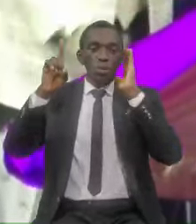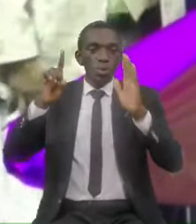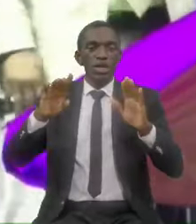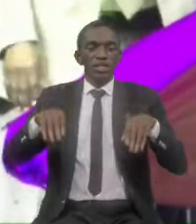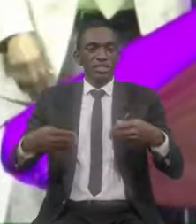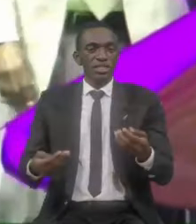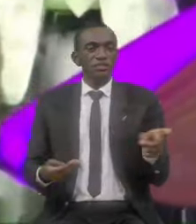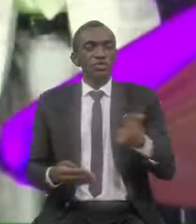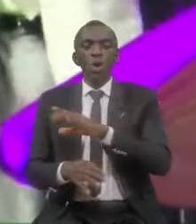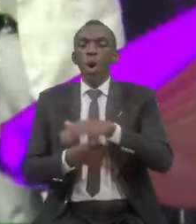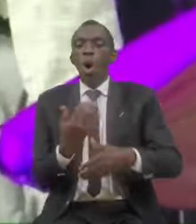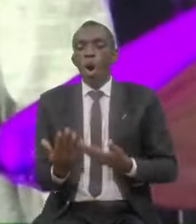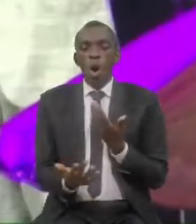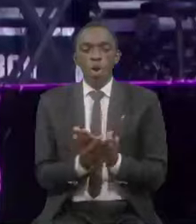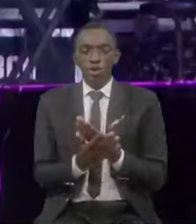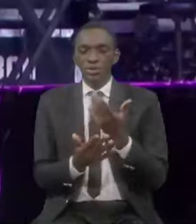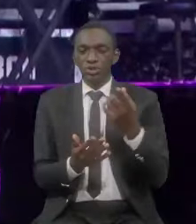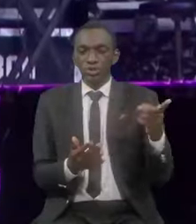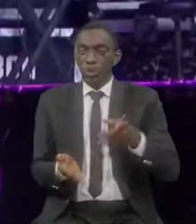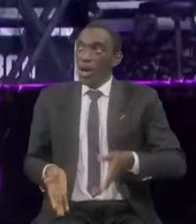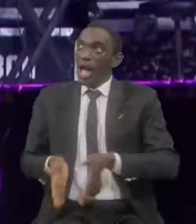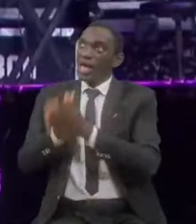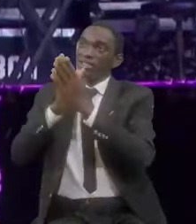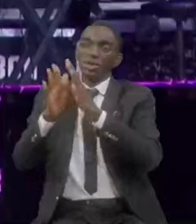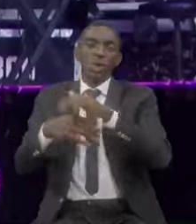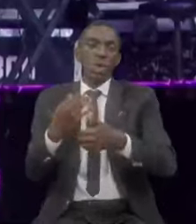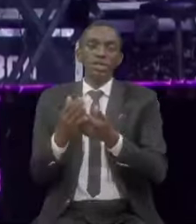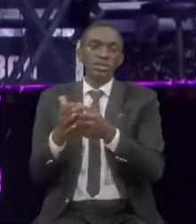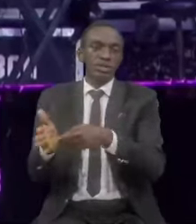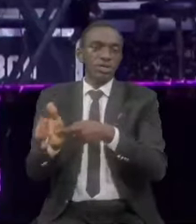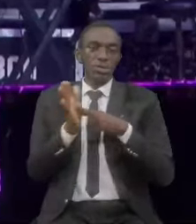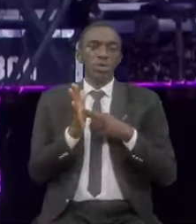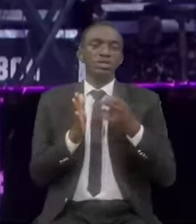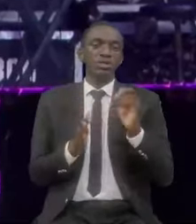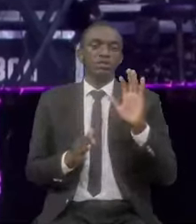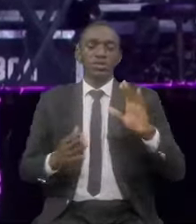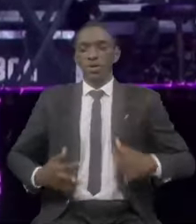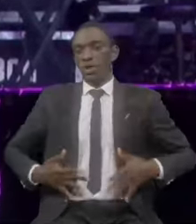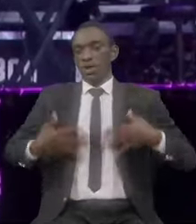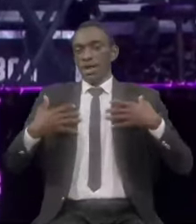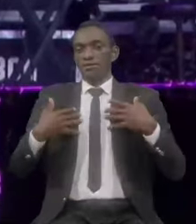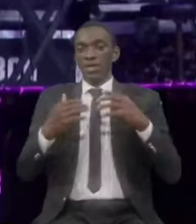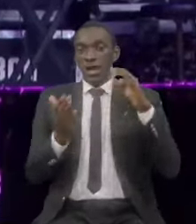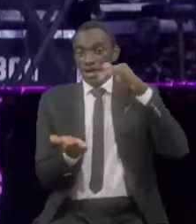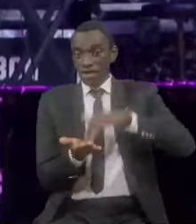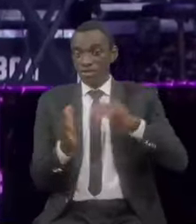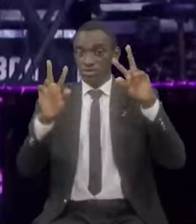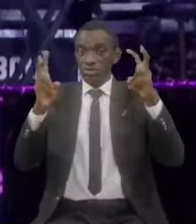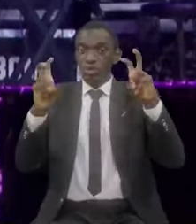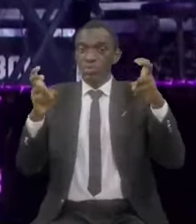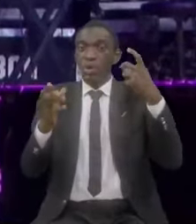qu'il vous donnera toutes les requêtes de votre vie. Une fois encore, je vous parle ce